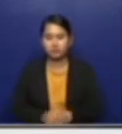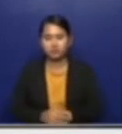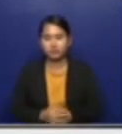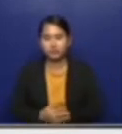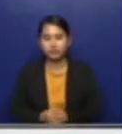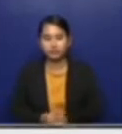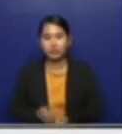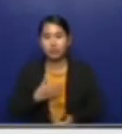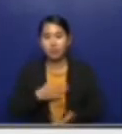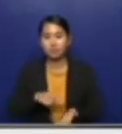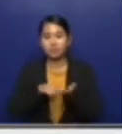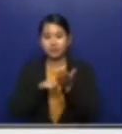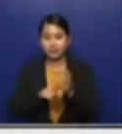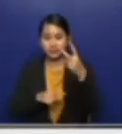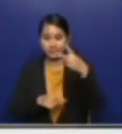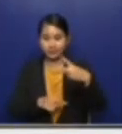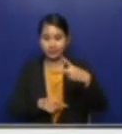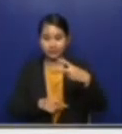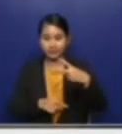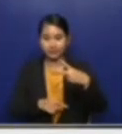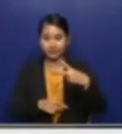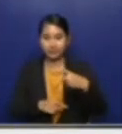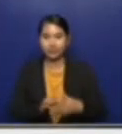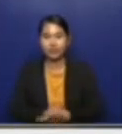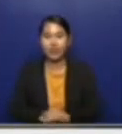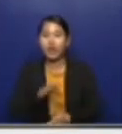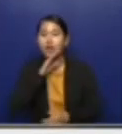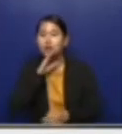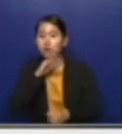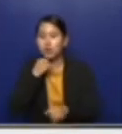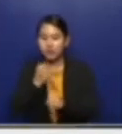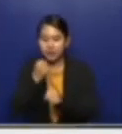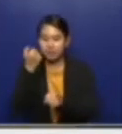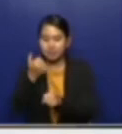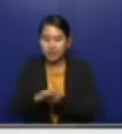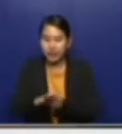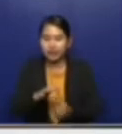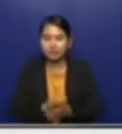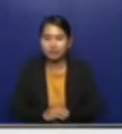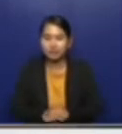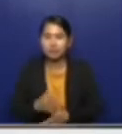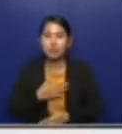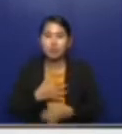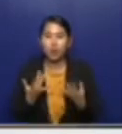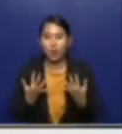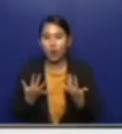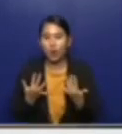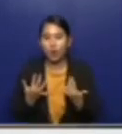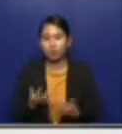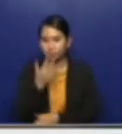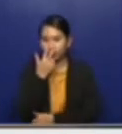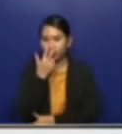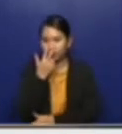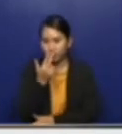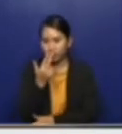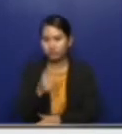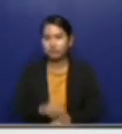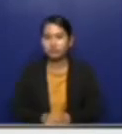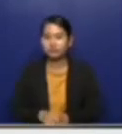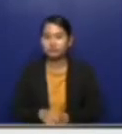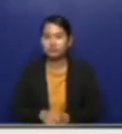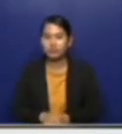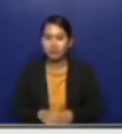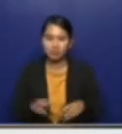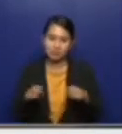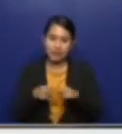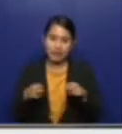คผมเสนอ2อย่างท่านประธานถ้าทำไม่ได้ผมจะรอดูต่อไปว่ามันจะเกิดอะไร